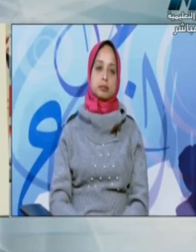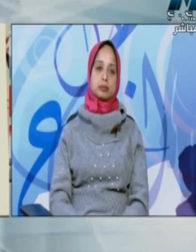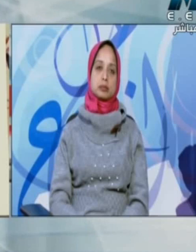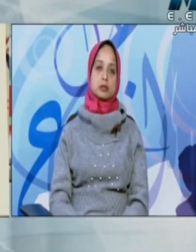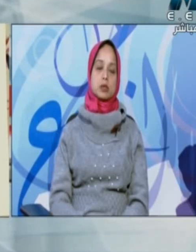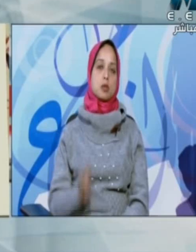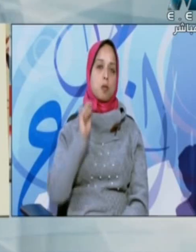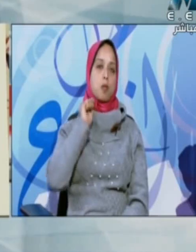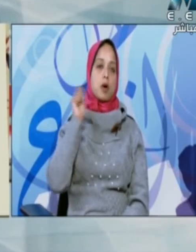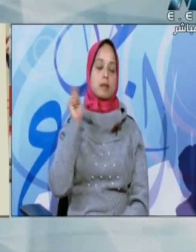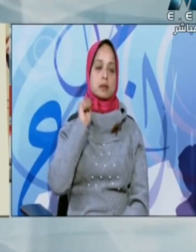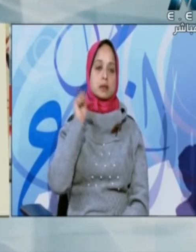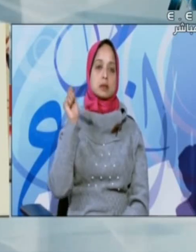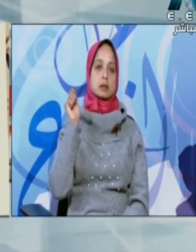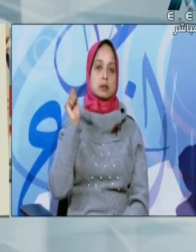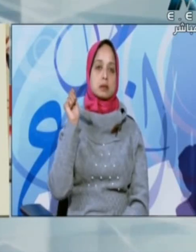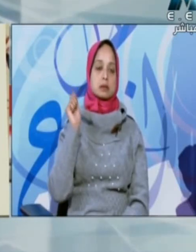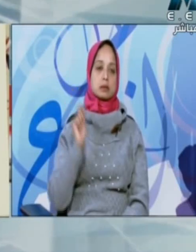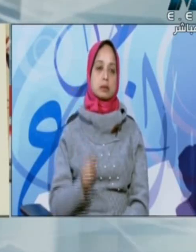محافظة